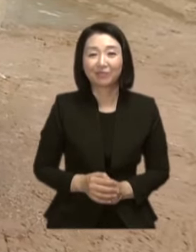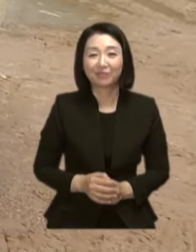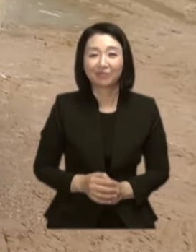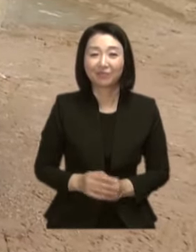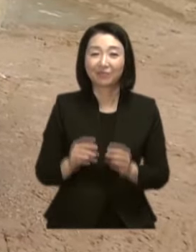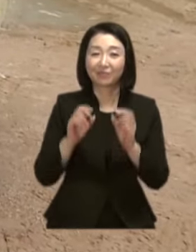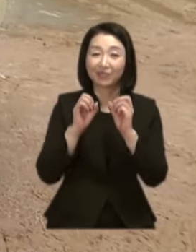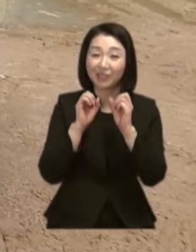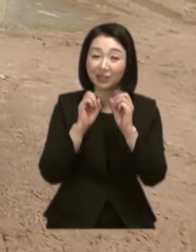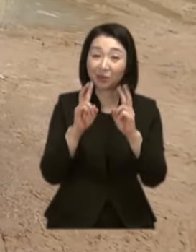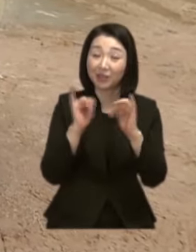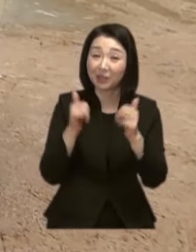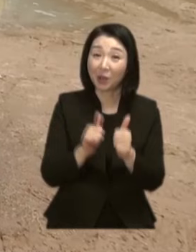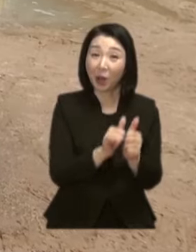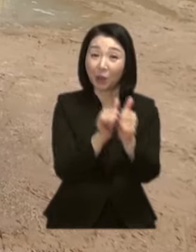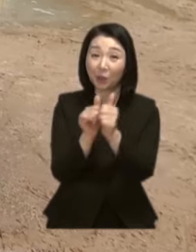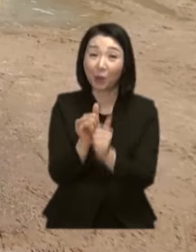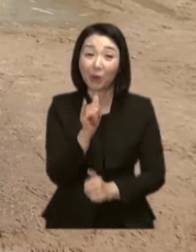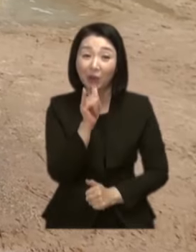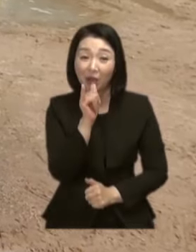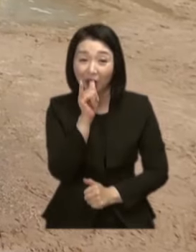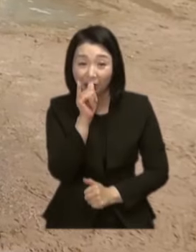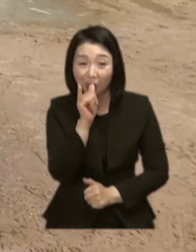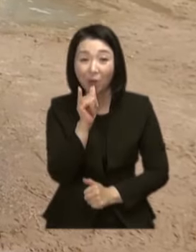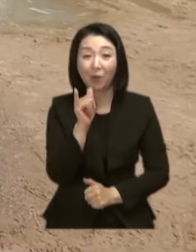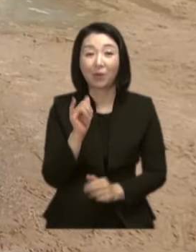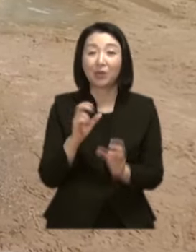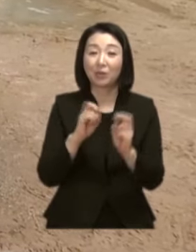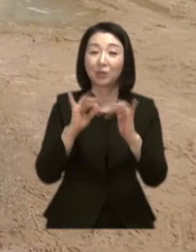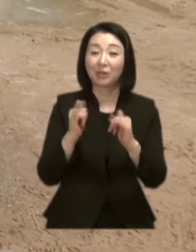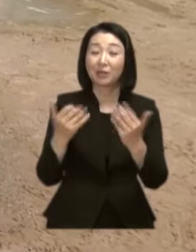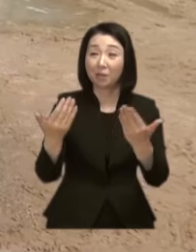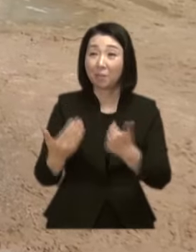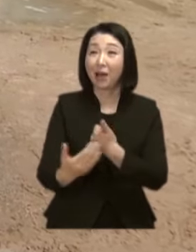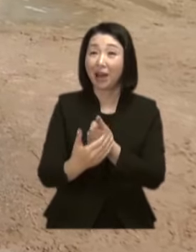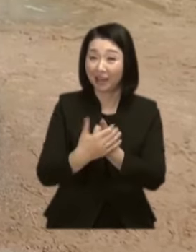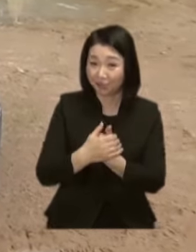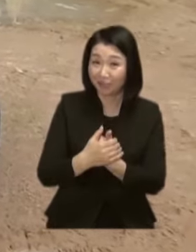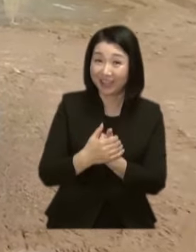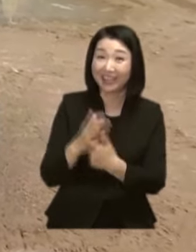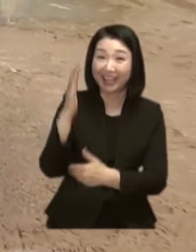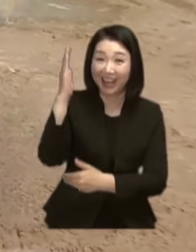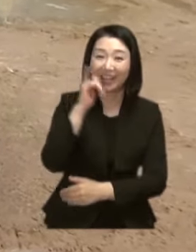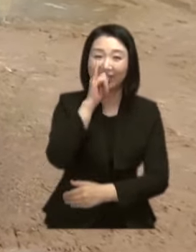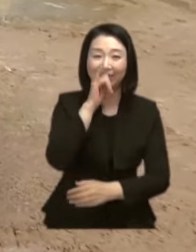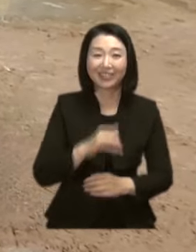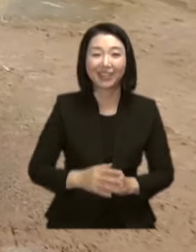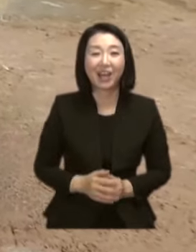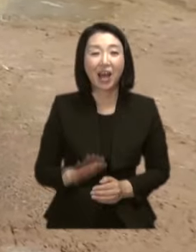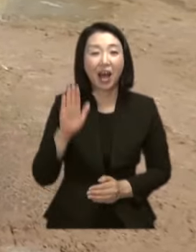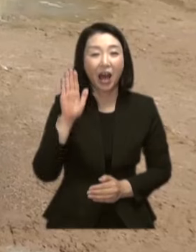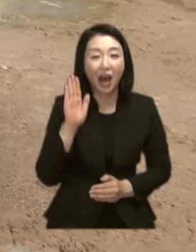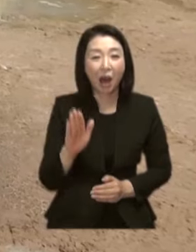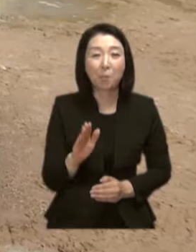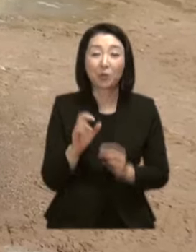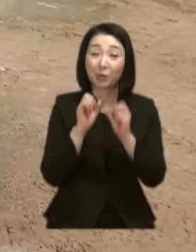동역하고 그러면 목사님께서 맡겨주신 강의하고 있습니다. 앞으로는 목사님